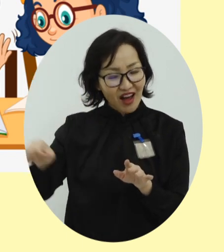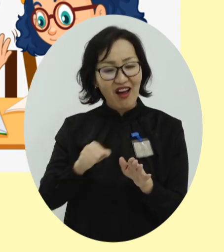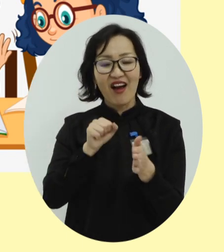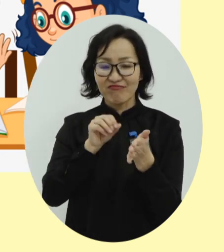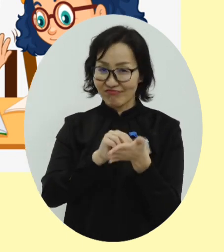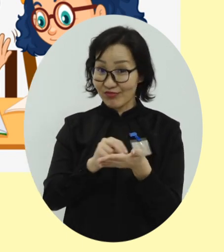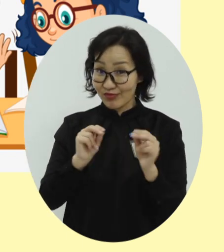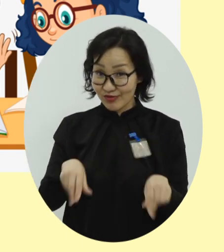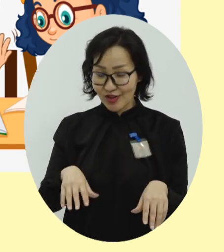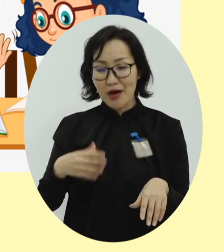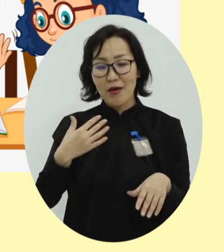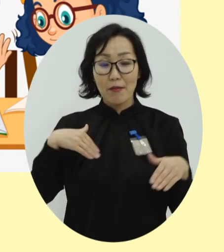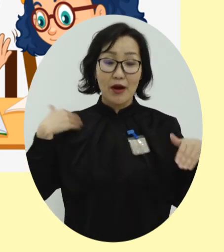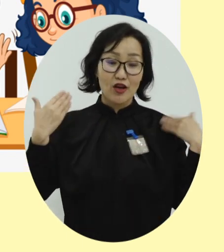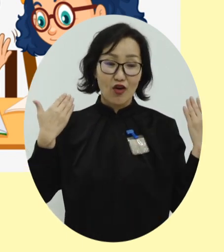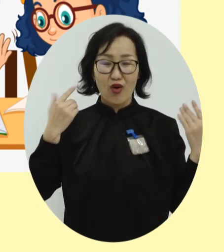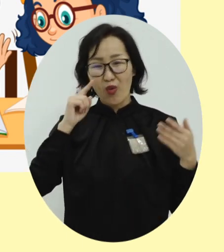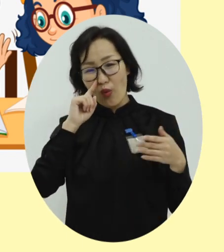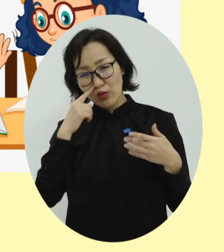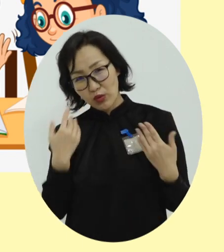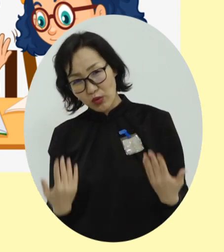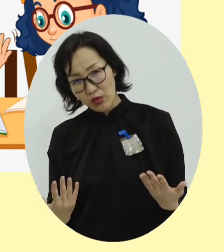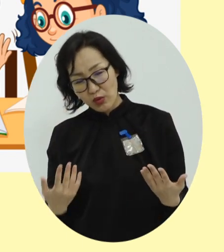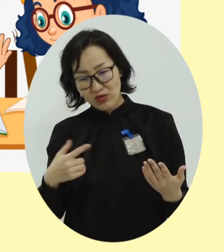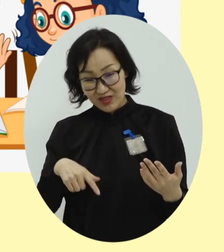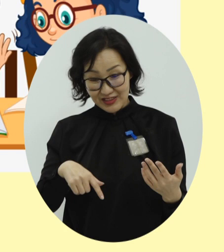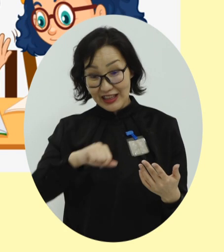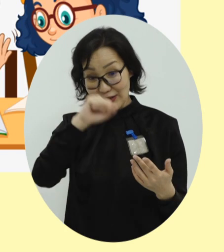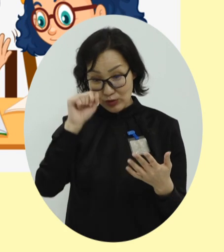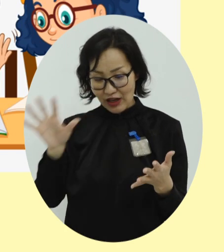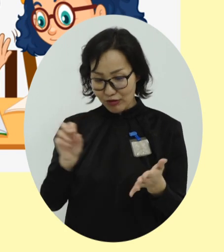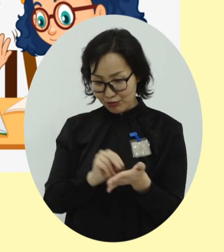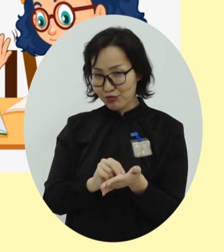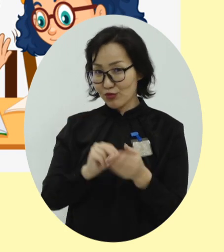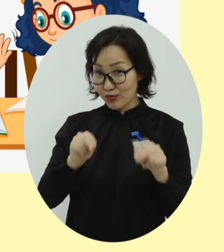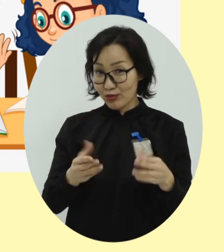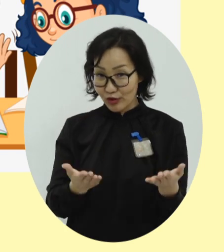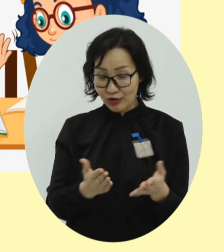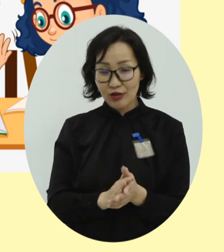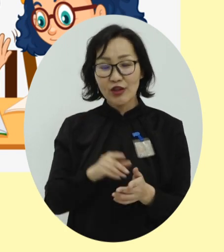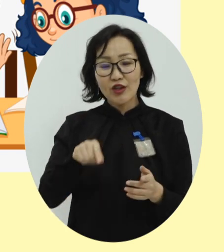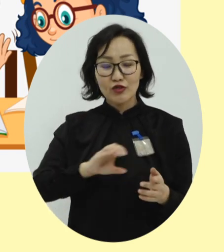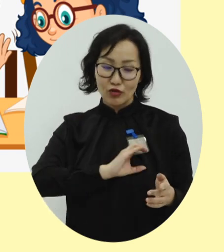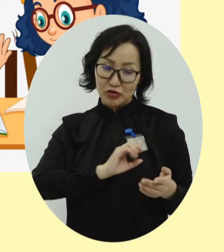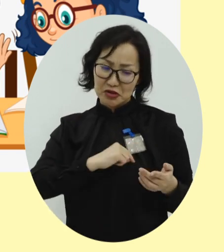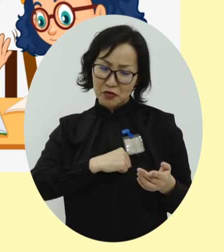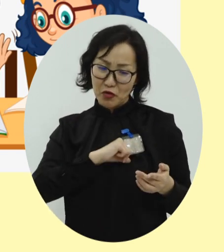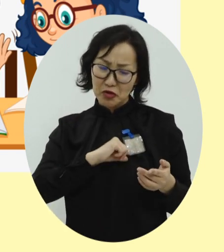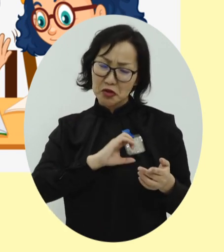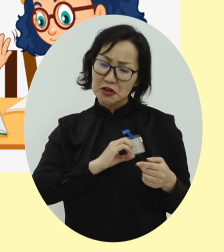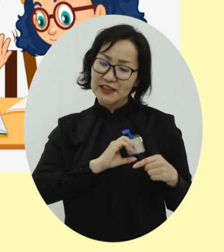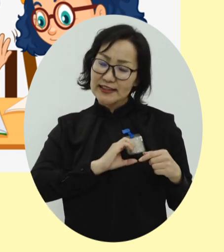явдал, баяр хөөр, уйтгар гунигтай зүйлээ бичиж болно. Мөн төрсэн